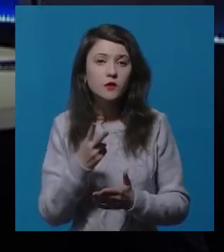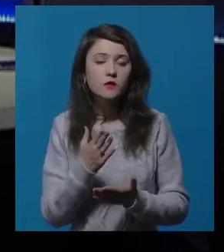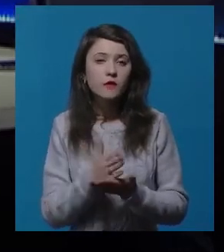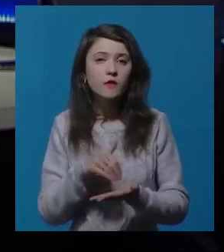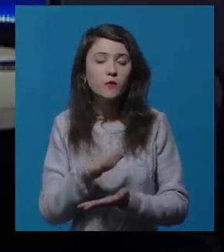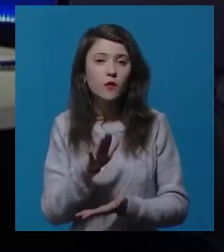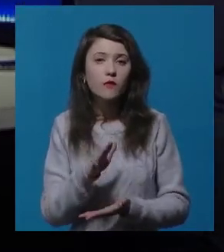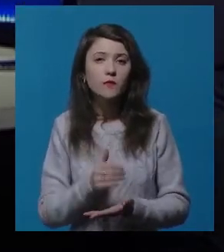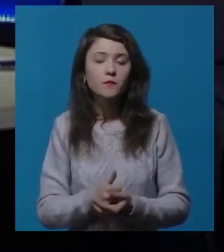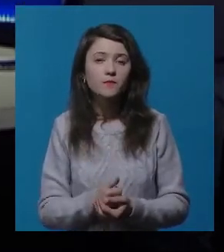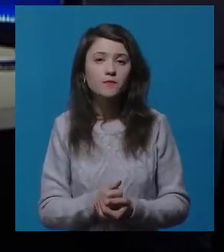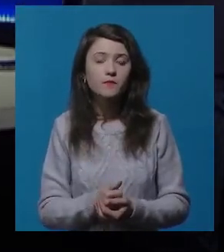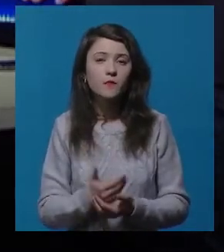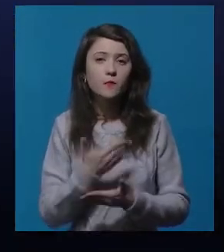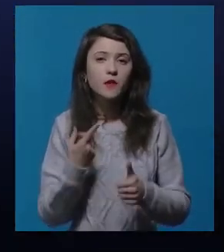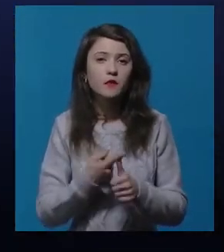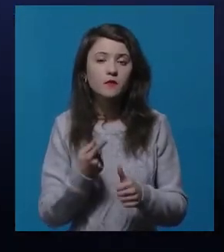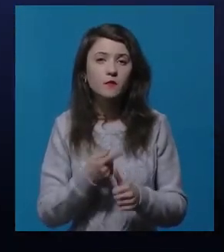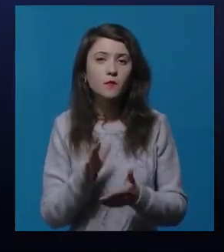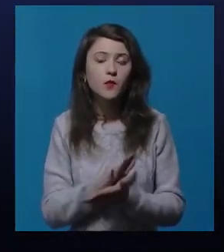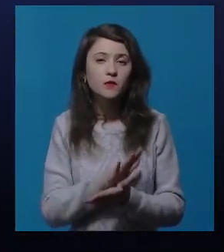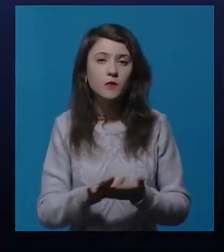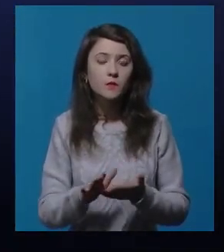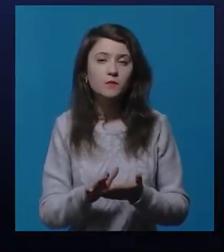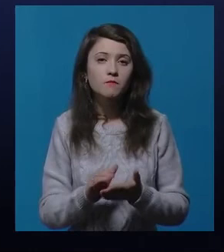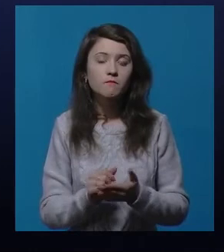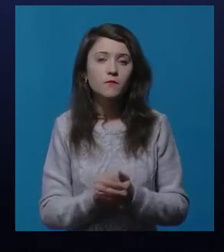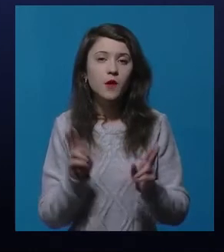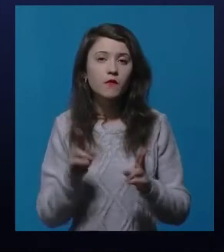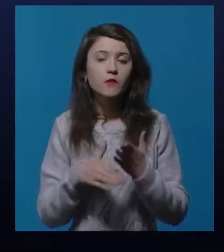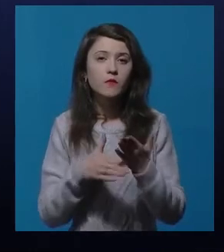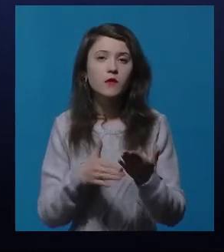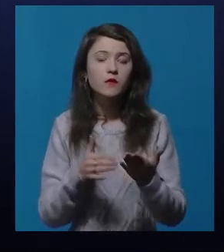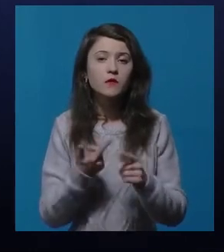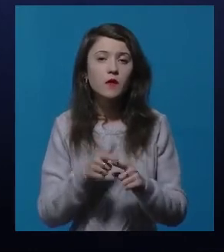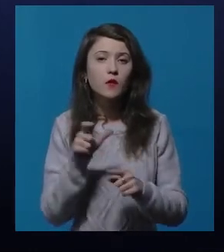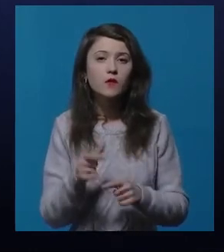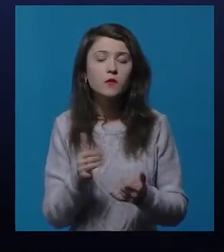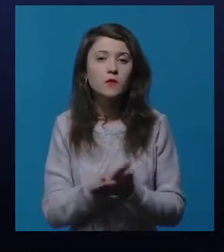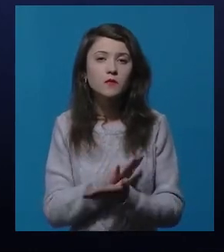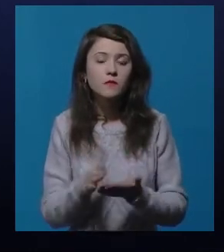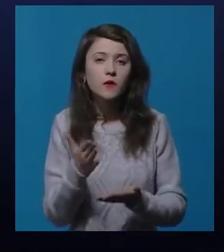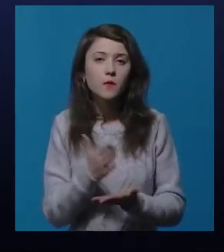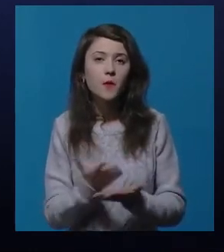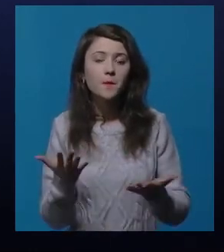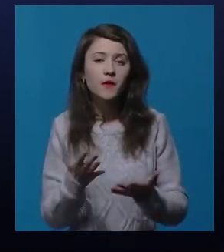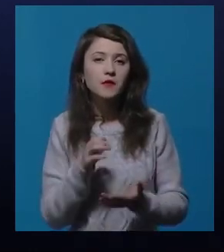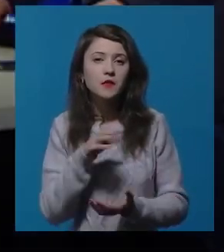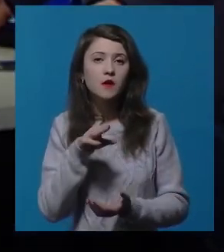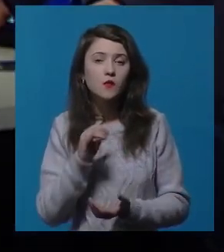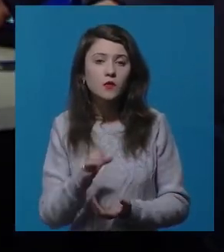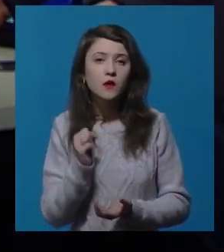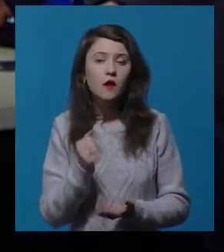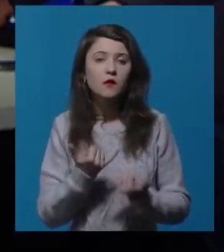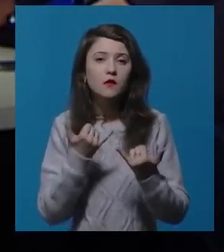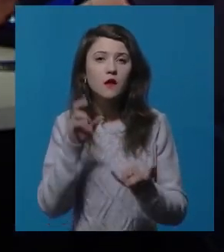що ми називаємо безоплатну правову допомогу, вона безоплатна для людини, яка звертається, бо вона має певний статус. А для